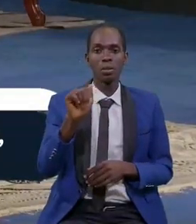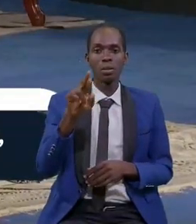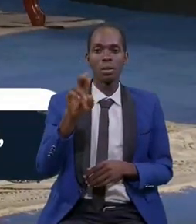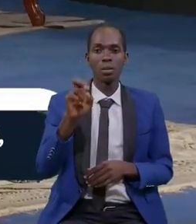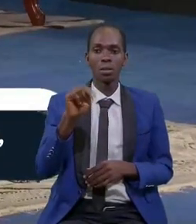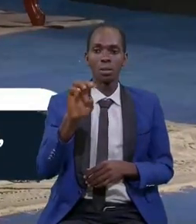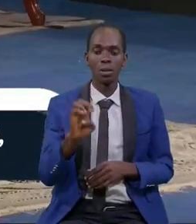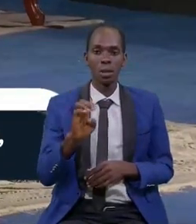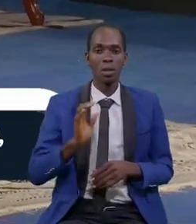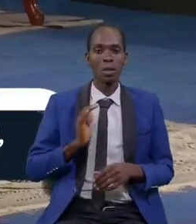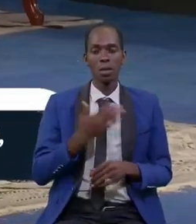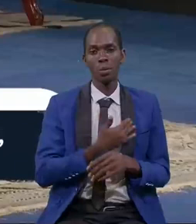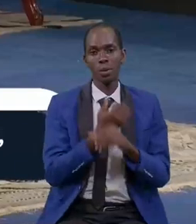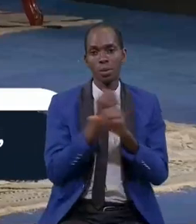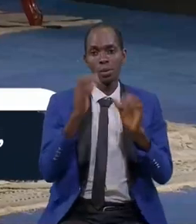sauveur,